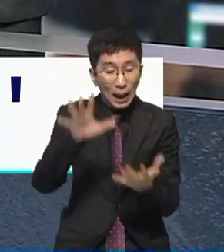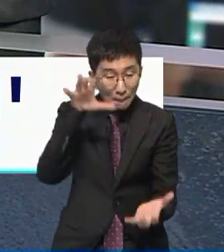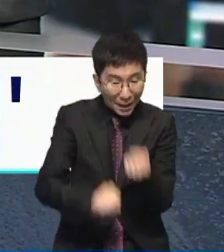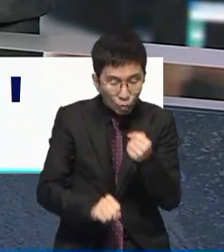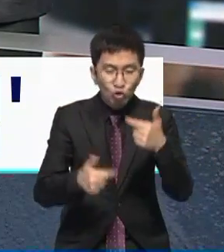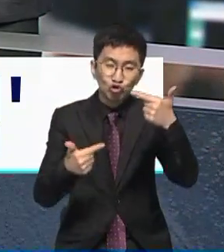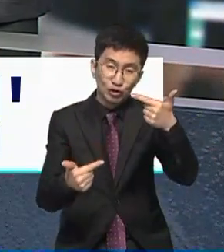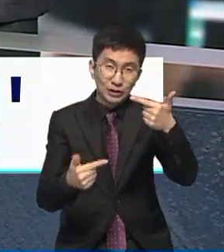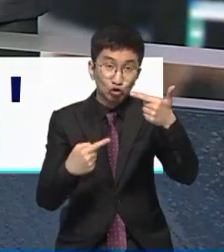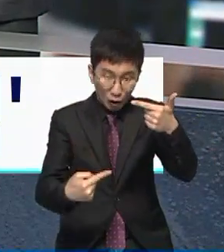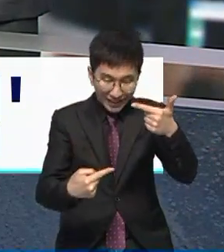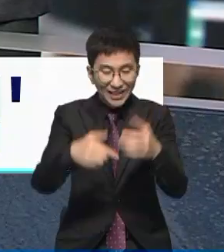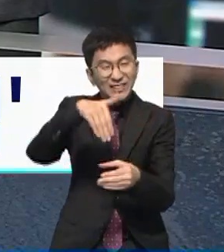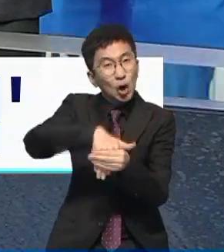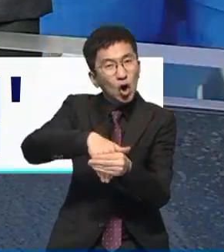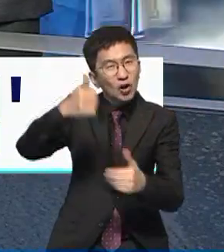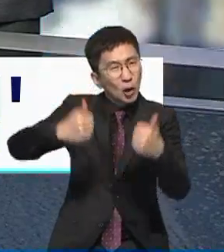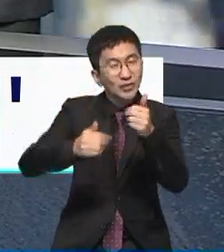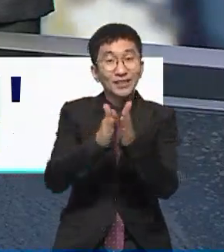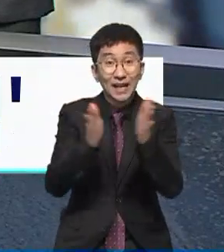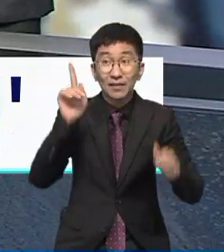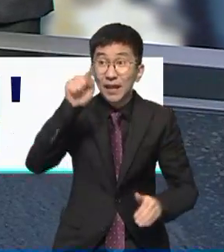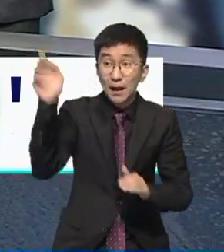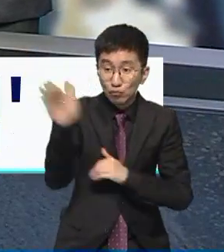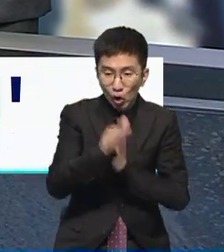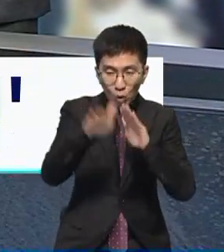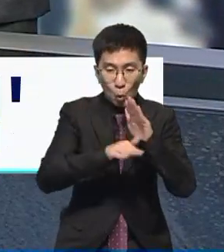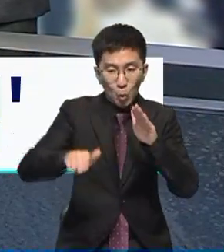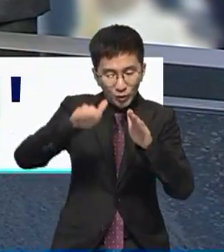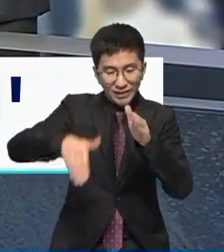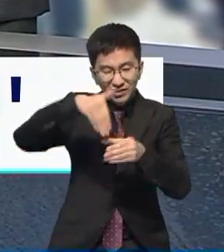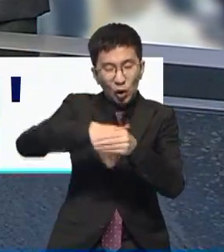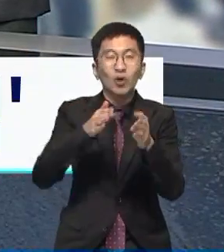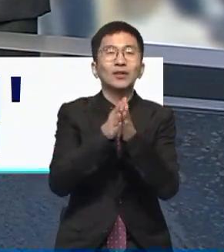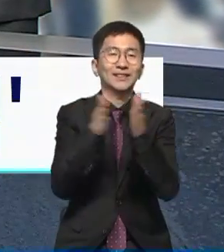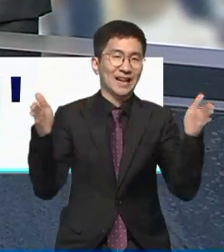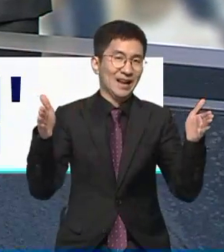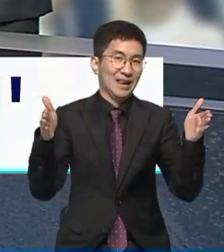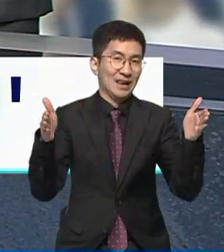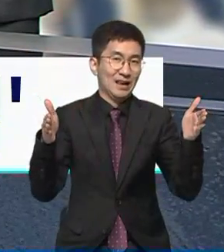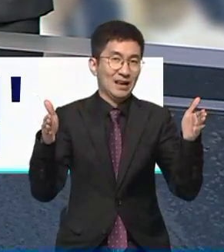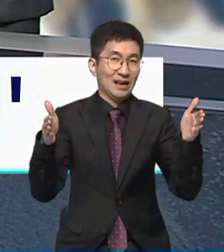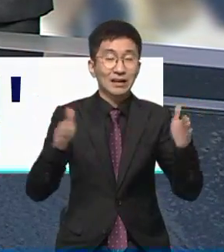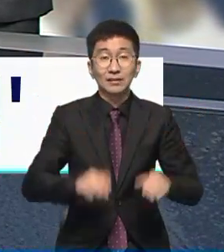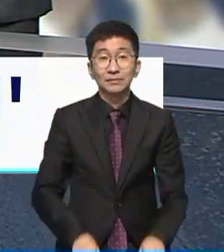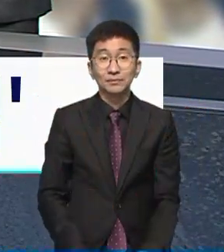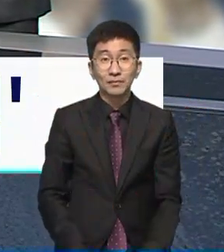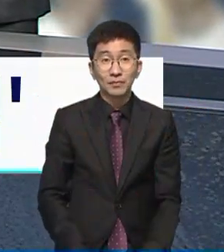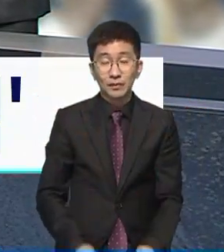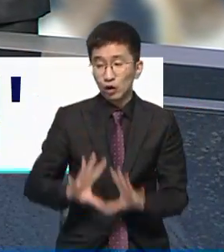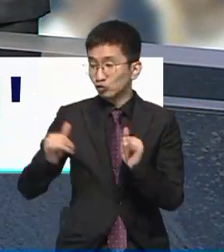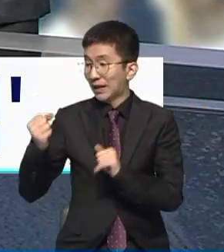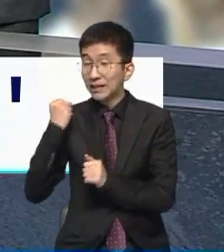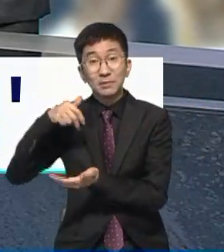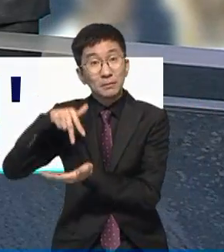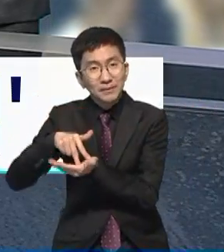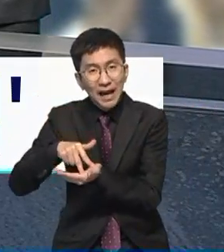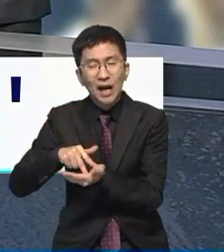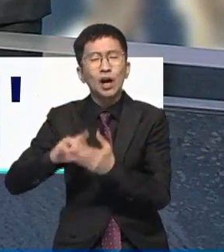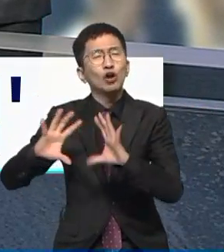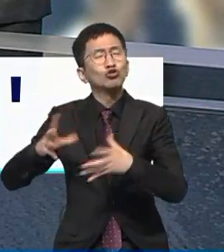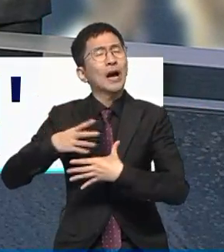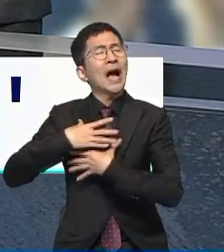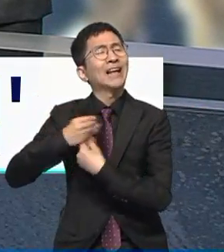경쟁을 시작했습니다. 내일부터는 공식 선거운동도 시작되죠. 여당이 된 국민의힘은 국정 안정을, 야당이